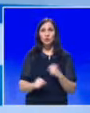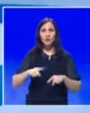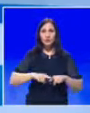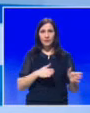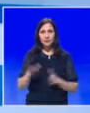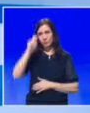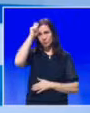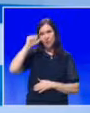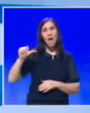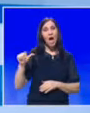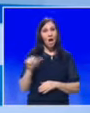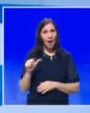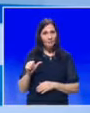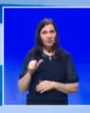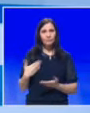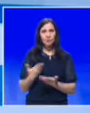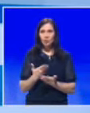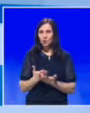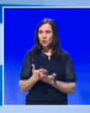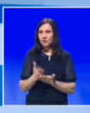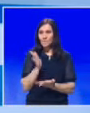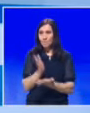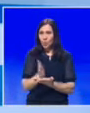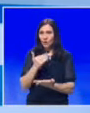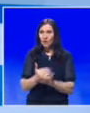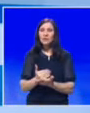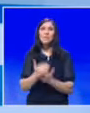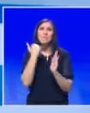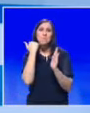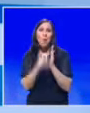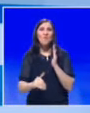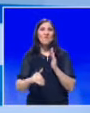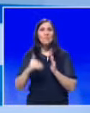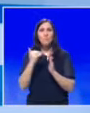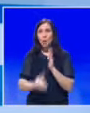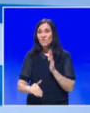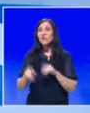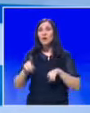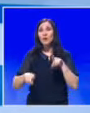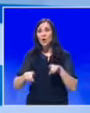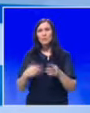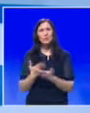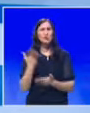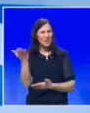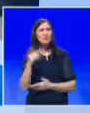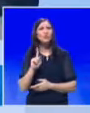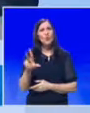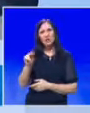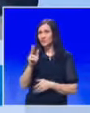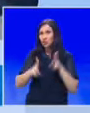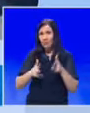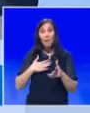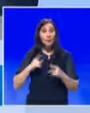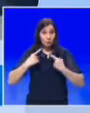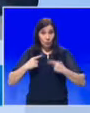Арабаджиев, предложихте да си поделите регулаторите на половина. Предложихте го на онези, които наричахте мафия. Има ли друго